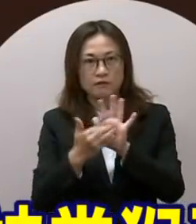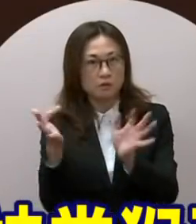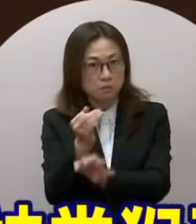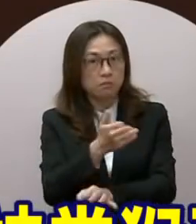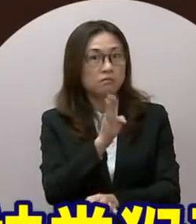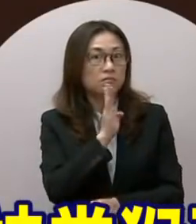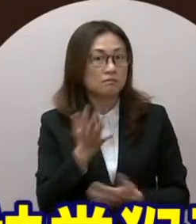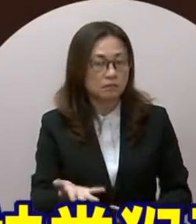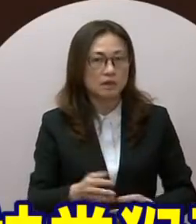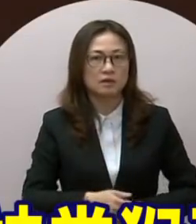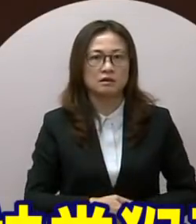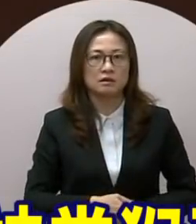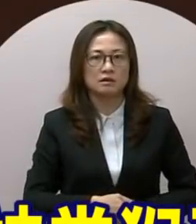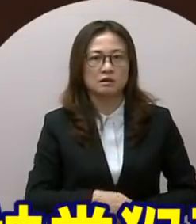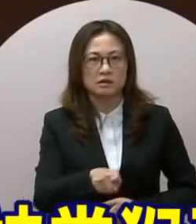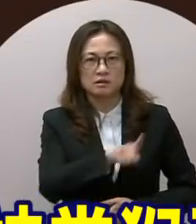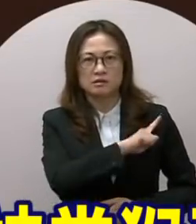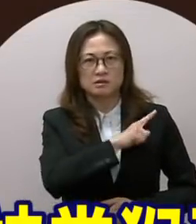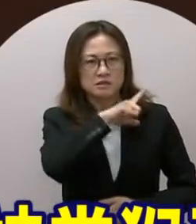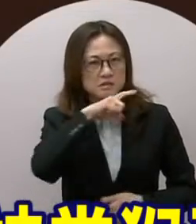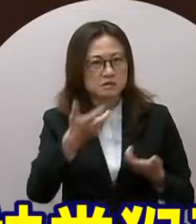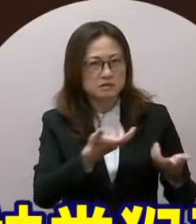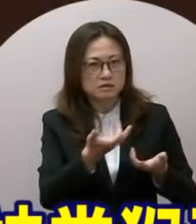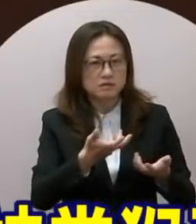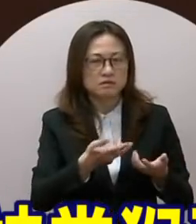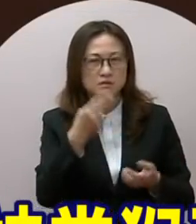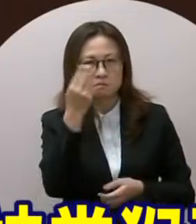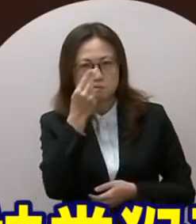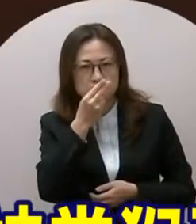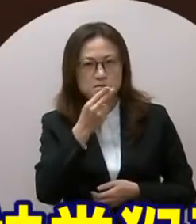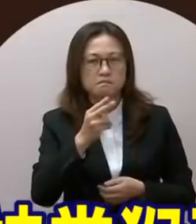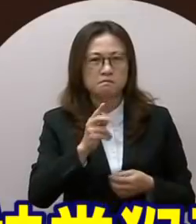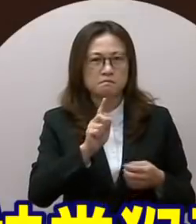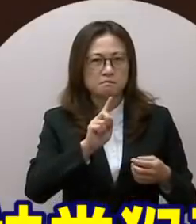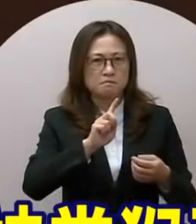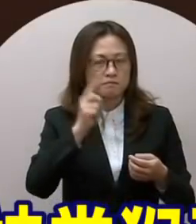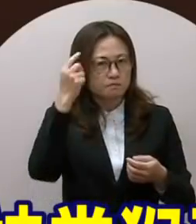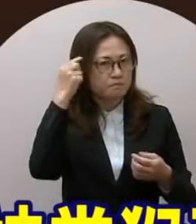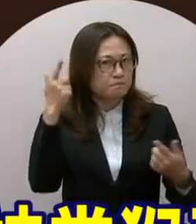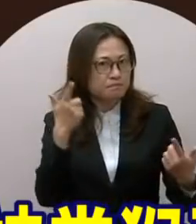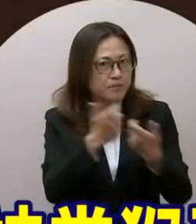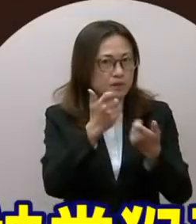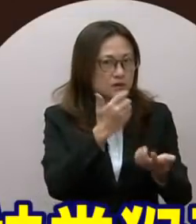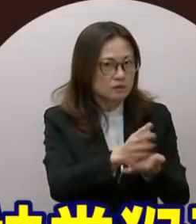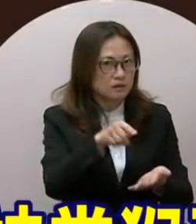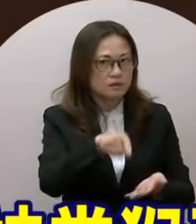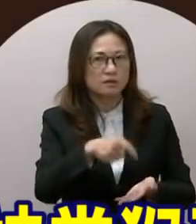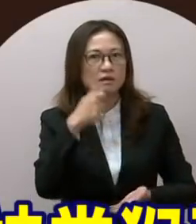的危机处理的能力都没有的人，如何能够处理疫情危机？